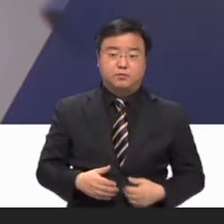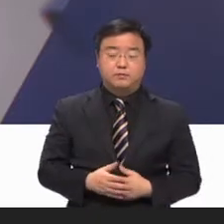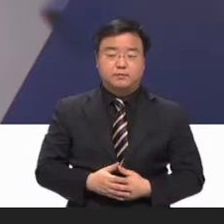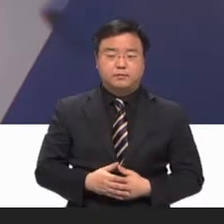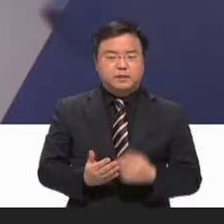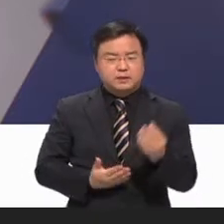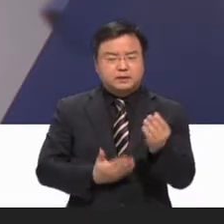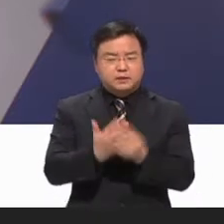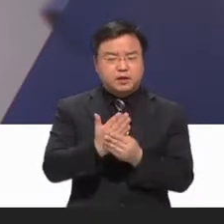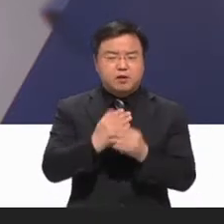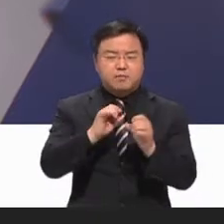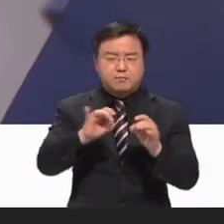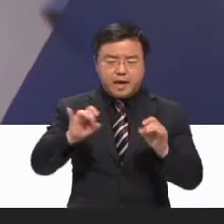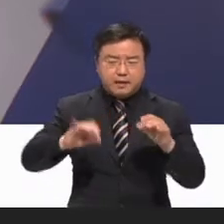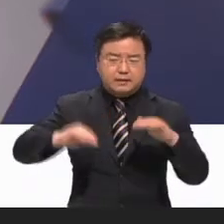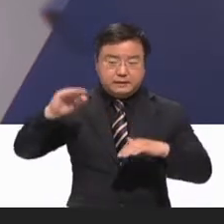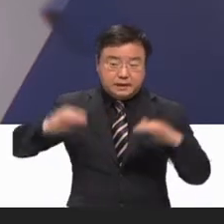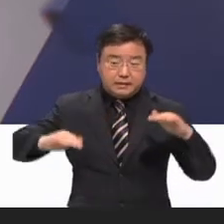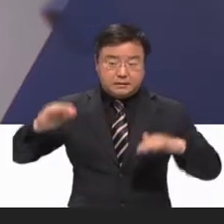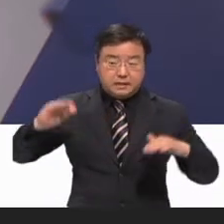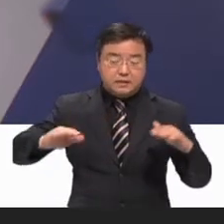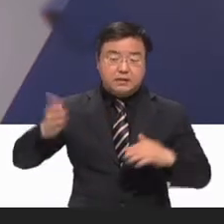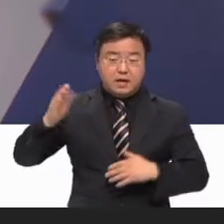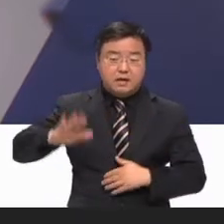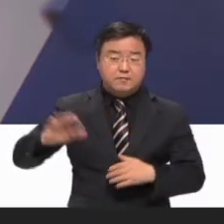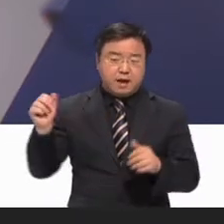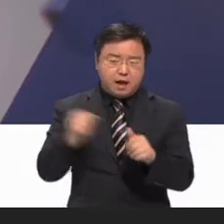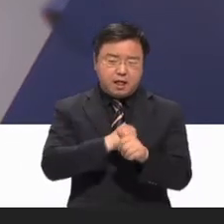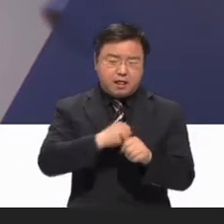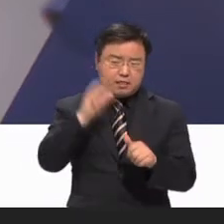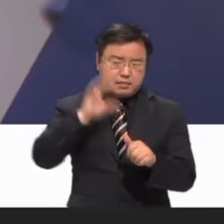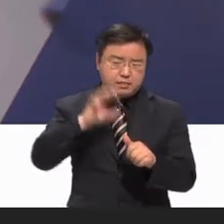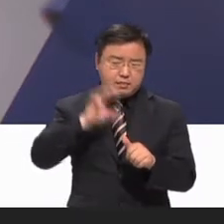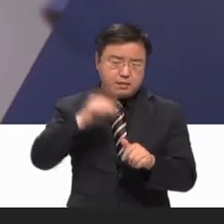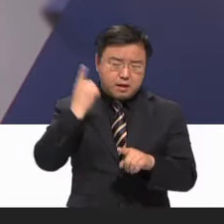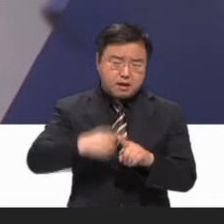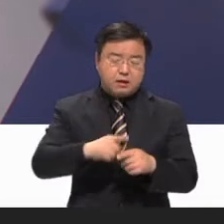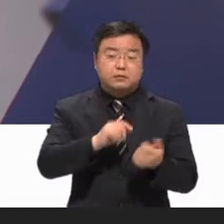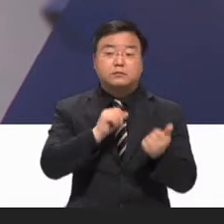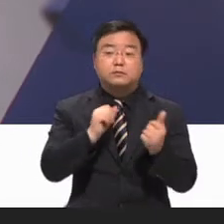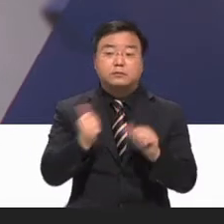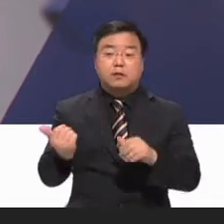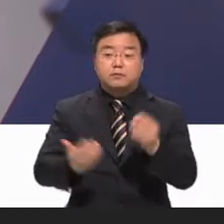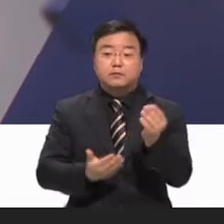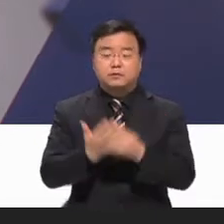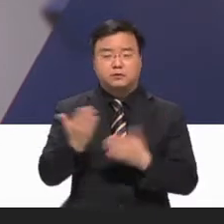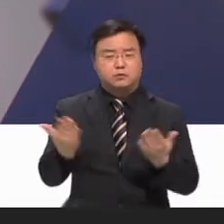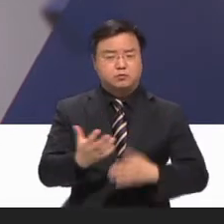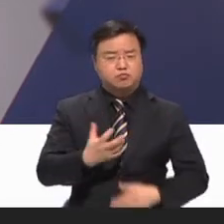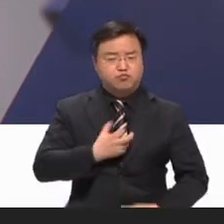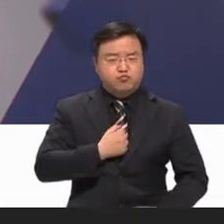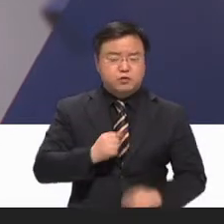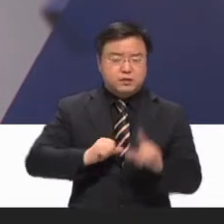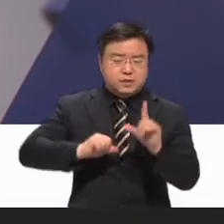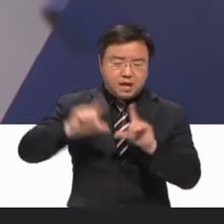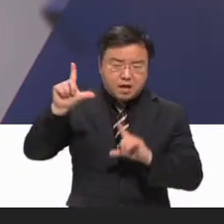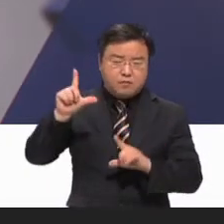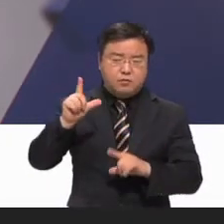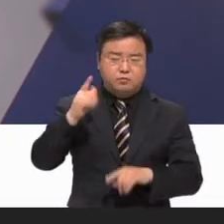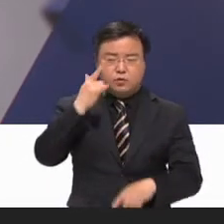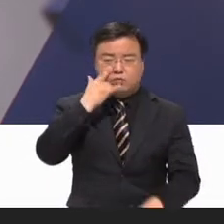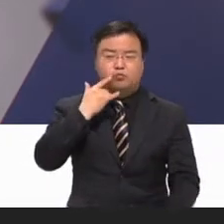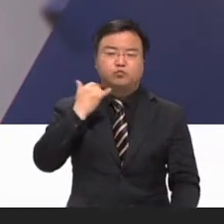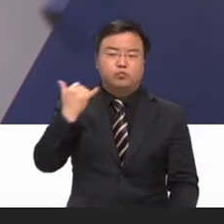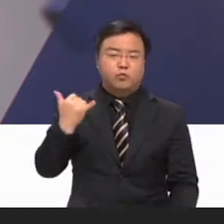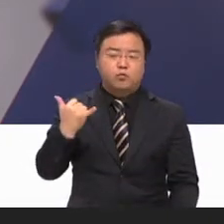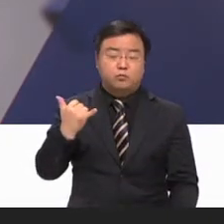사건마다 조금씩 차이는 있지만 이 학대에서 사망까지 이어지는 이 충격적인 사건들이 대개 친부모에 의해서 이뤄지다